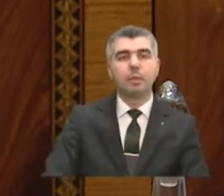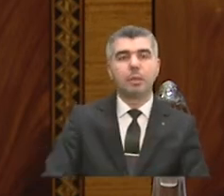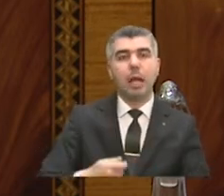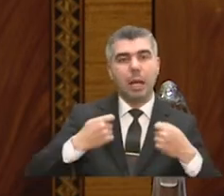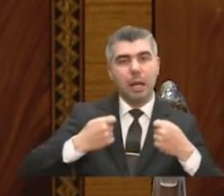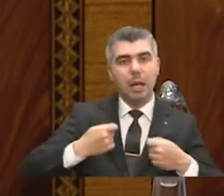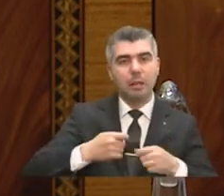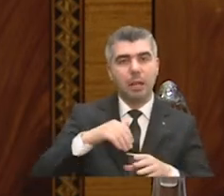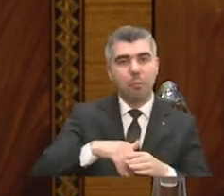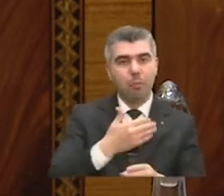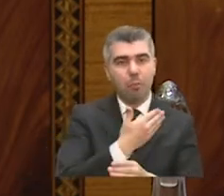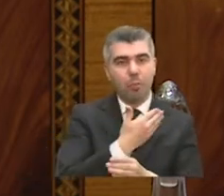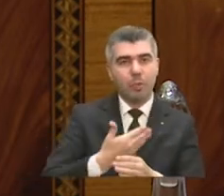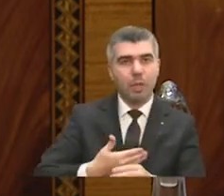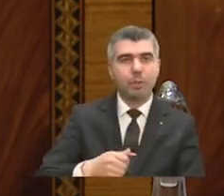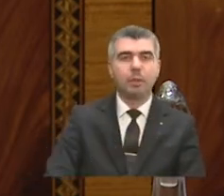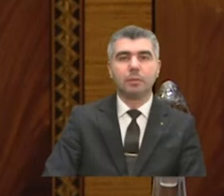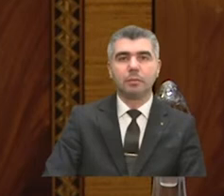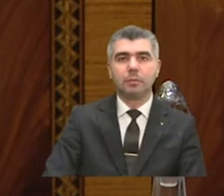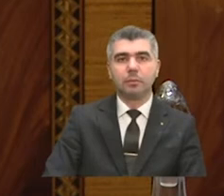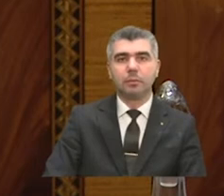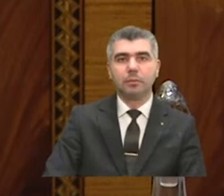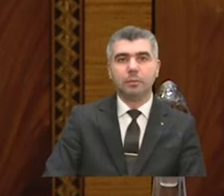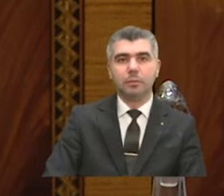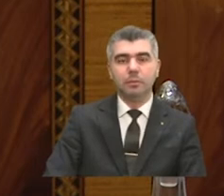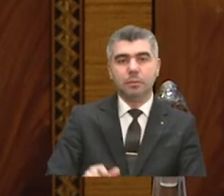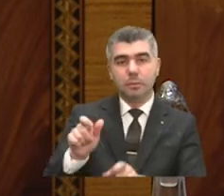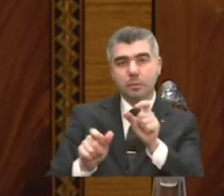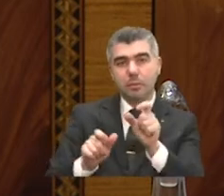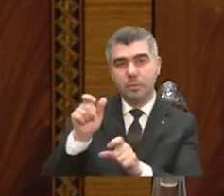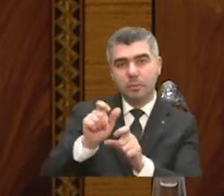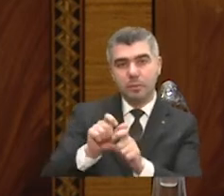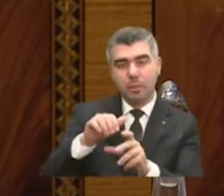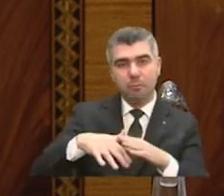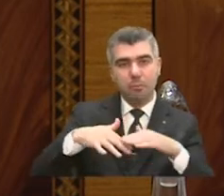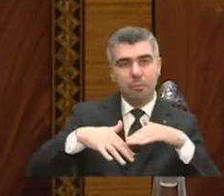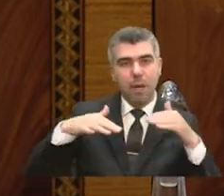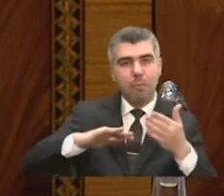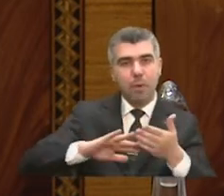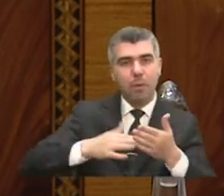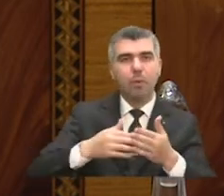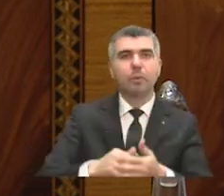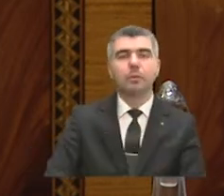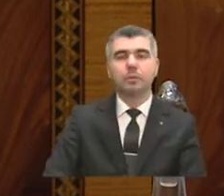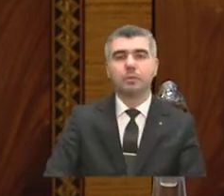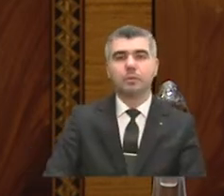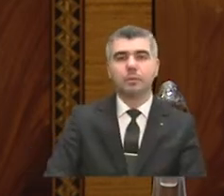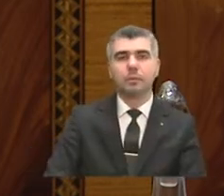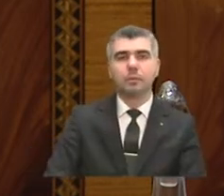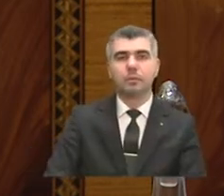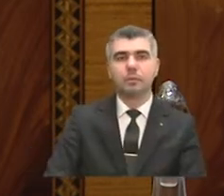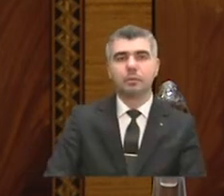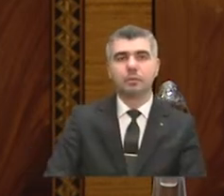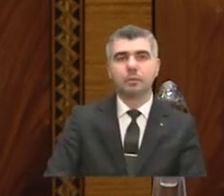son prophète et ses compagnons. سيدات والسادة البرلمانيون المحترمون.